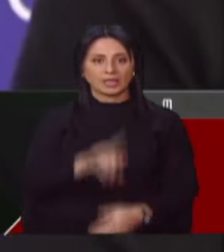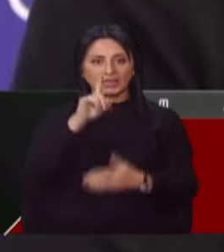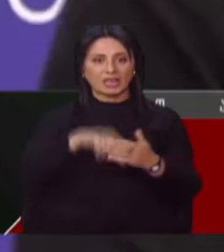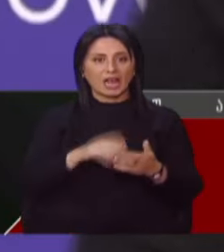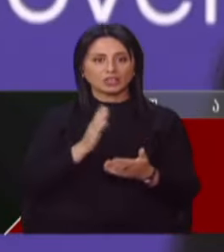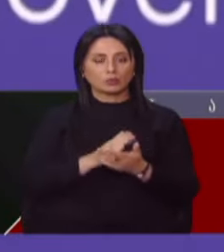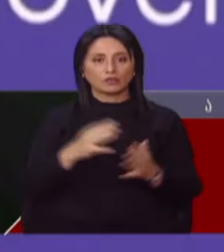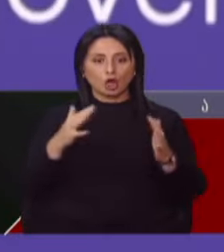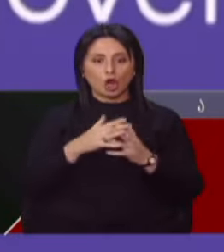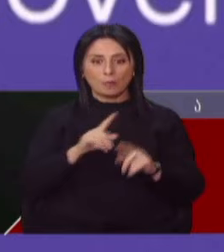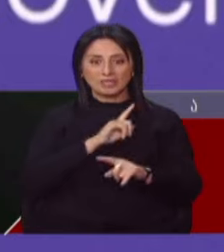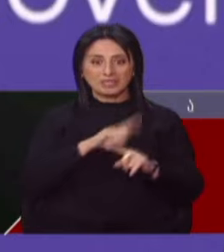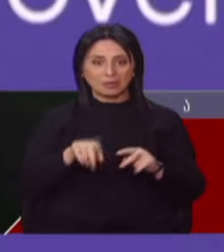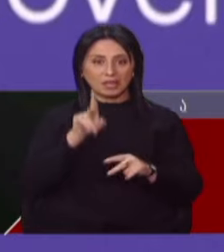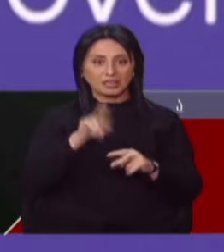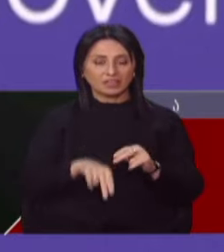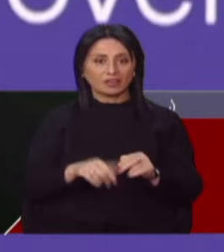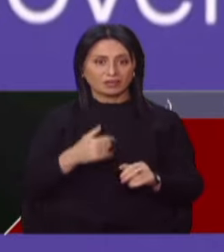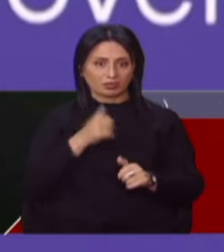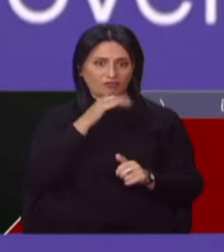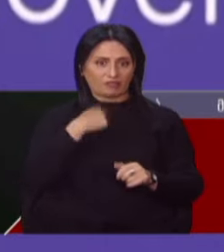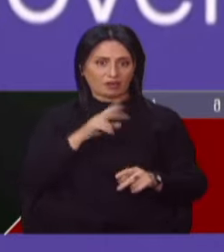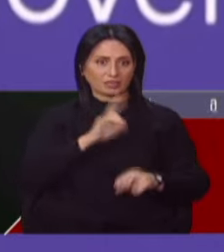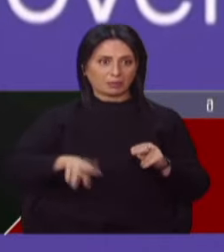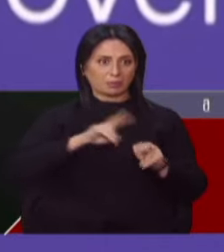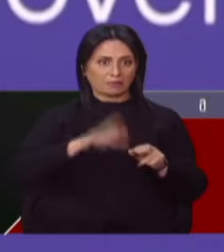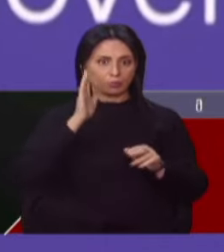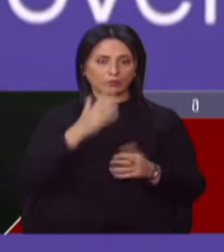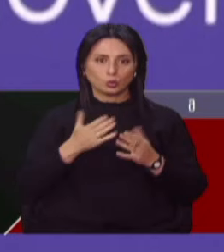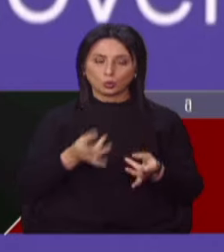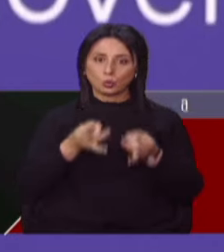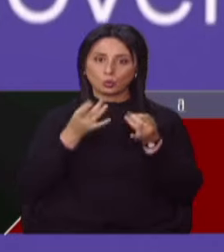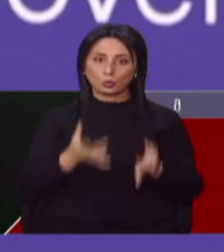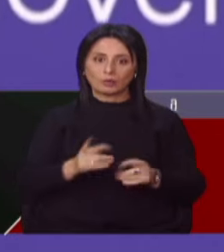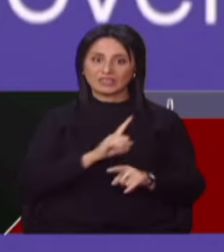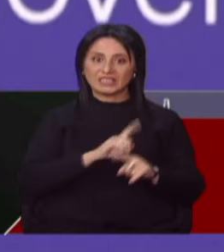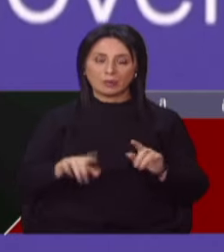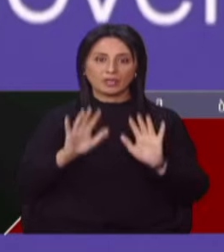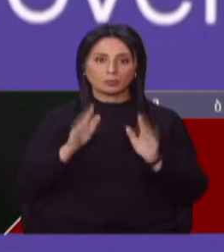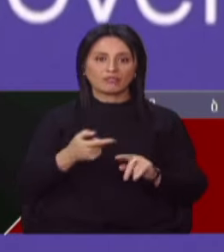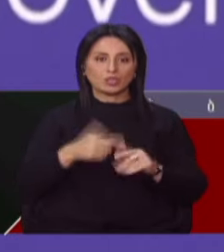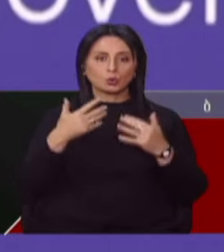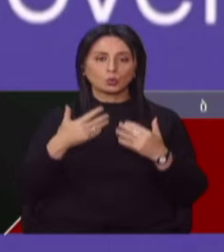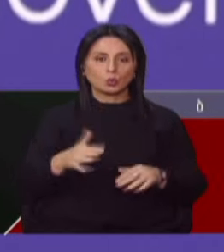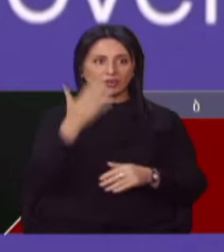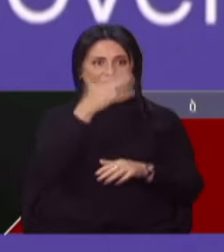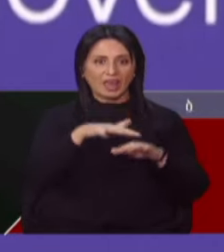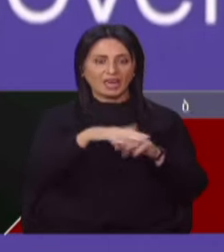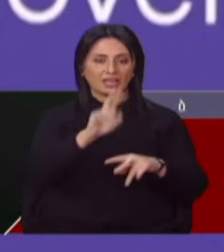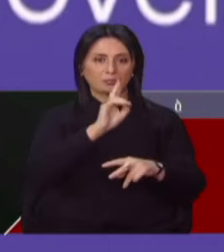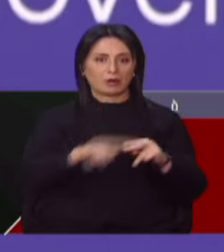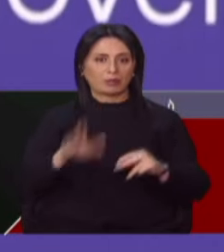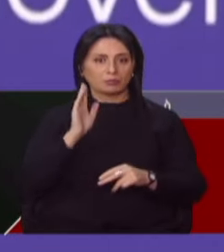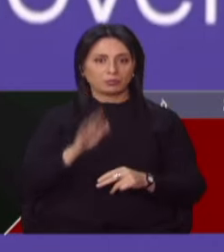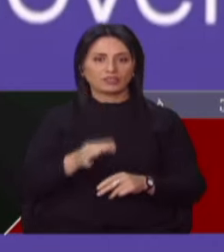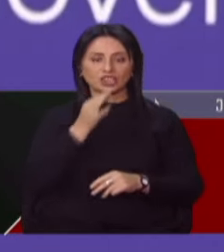დარწმუნებული ვარ, რომ ომის სწრაფი დასრულება დანაკარგებს ნიშნავს. თუ ეს უბრალოდ სწრაფად მოხდება, ეს უკრაინისთვის დანაკარგები